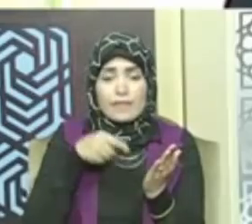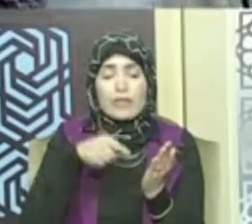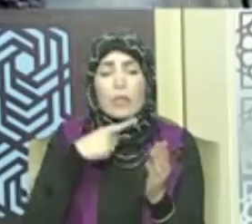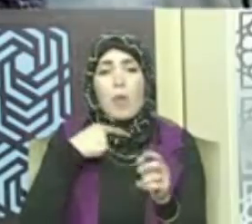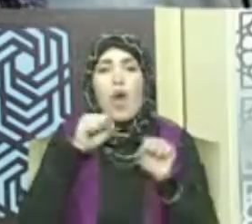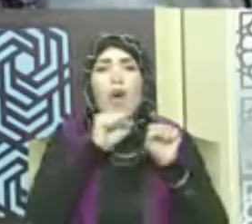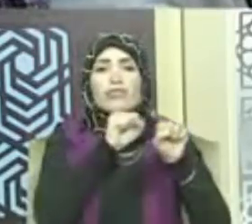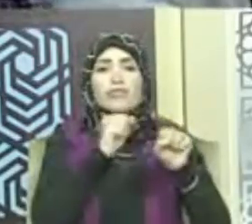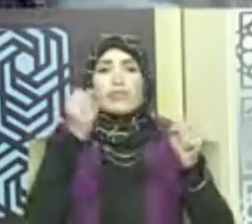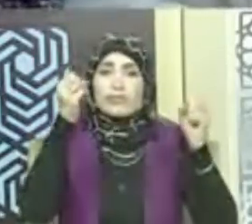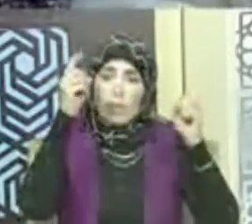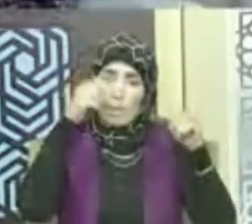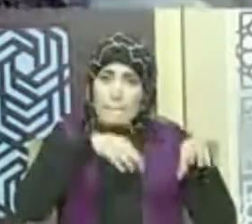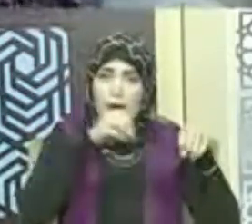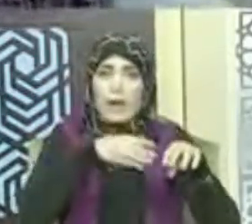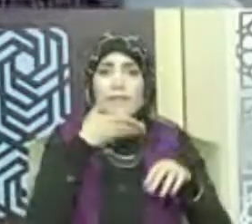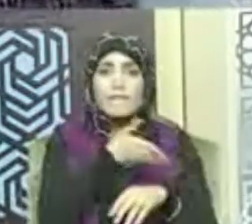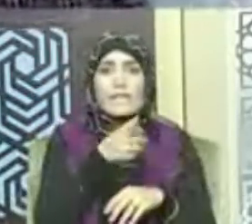وخاصته،